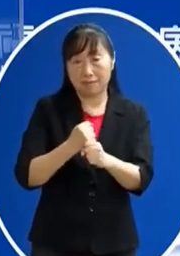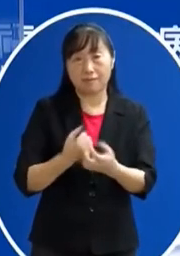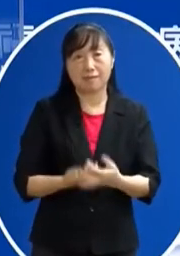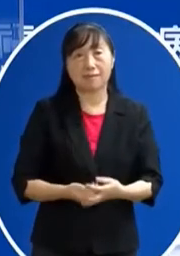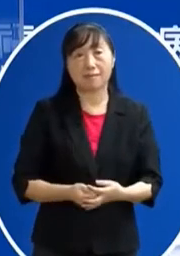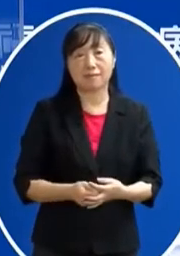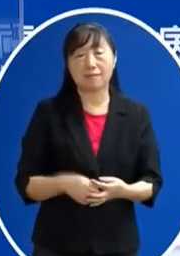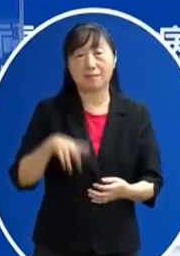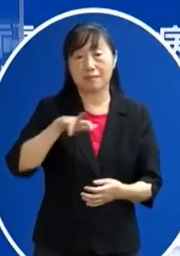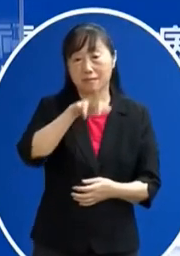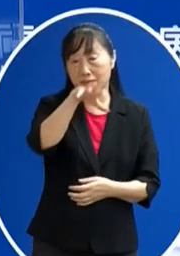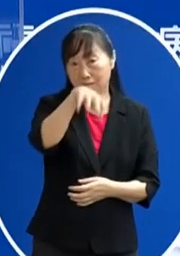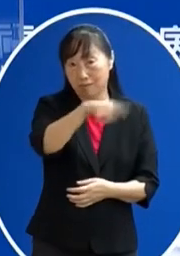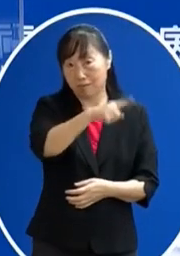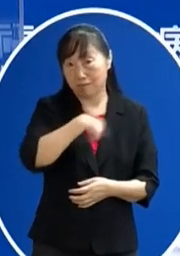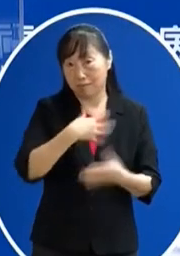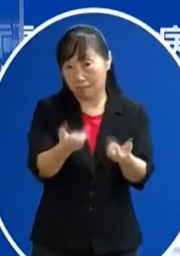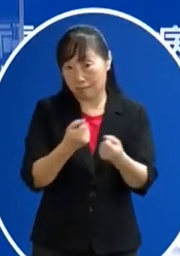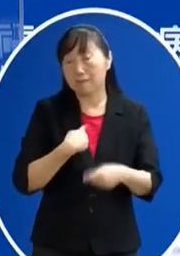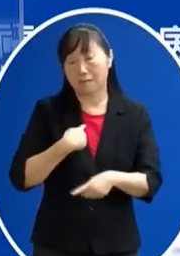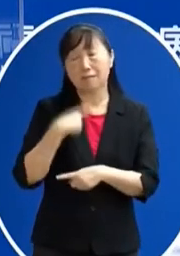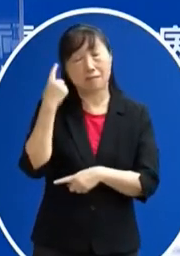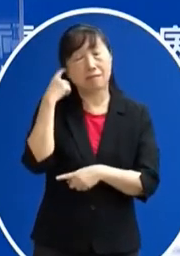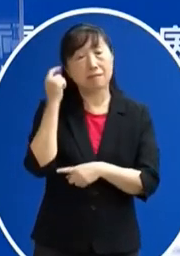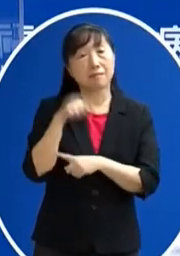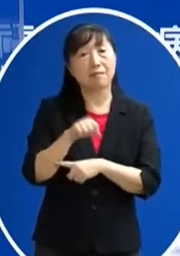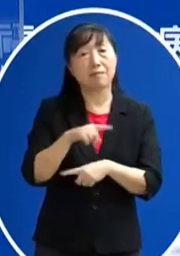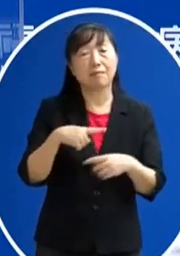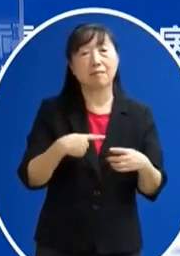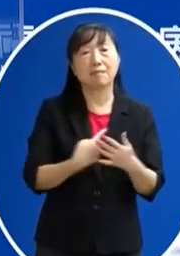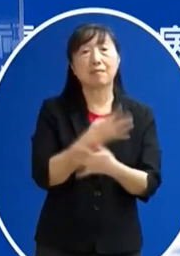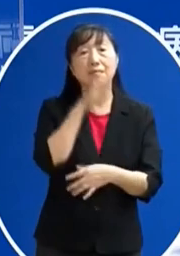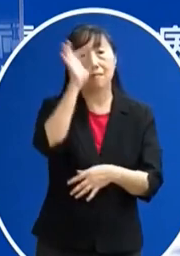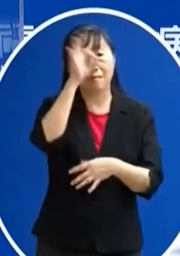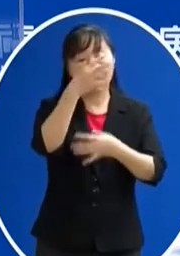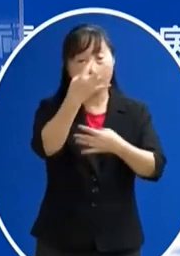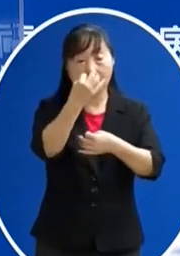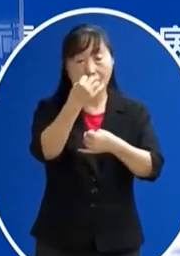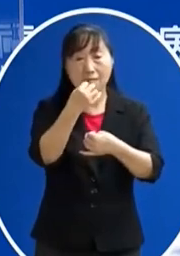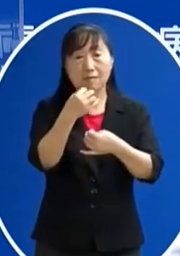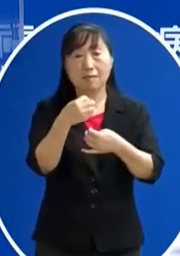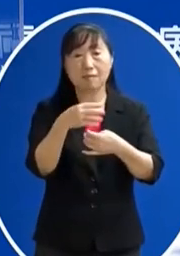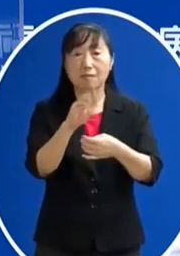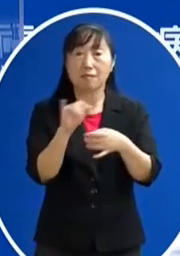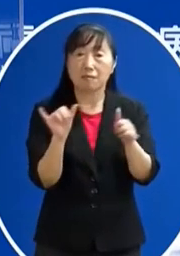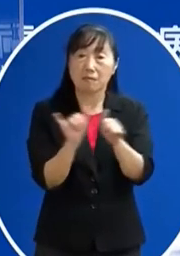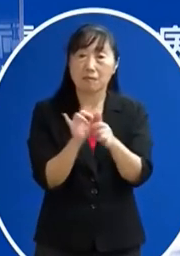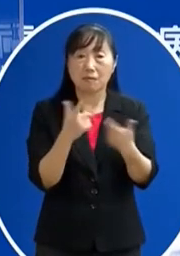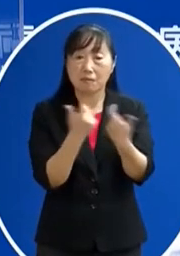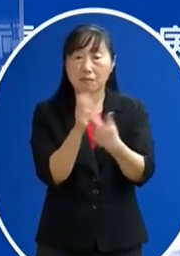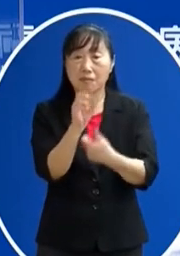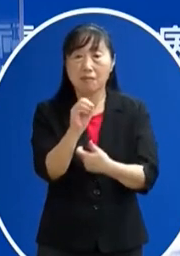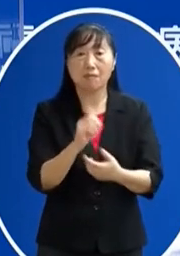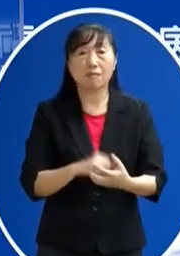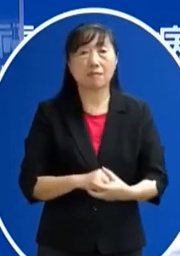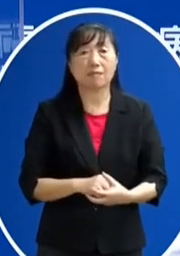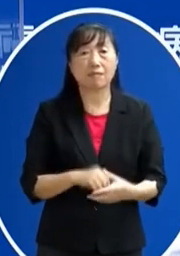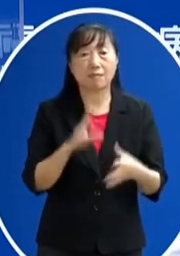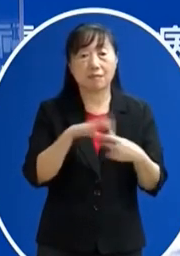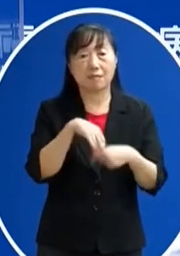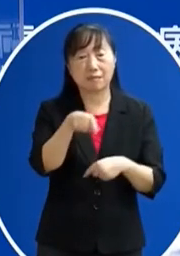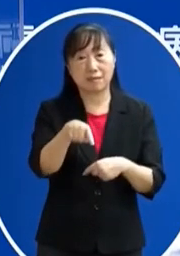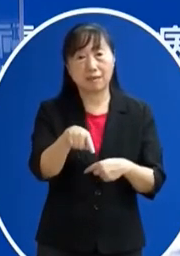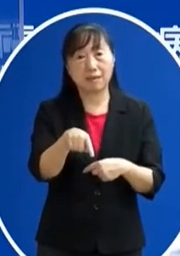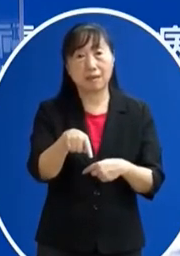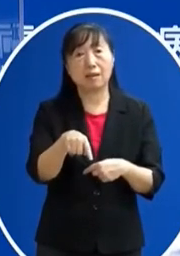那接机我是有意愿，不过也要到时候看那个时间到底是能不能适合哈。好，因为这也是一件意